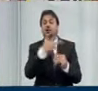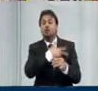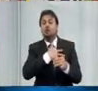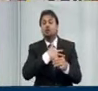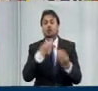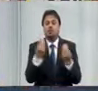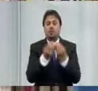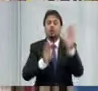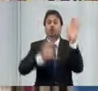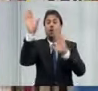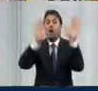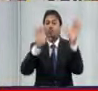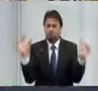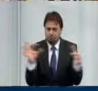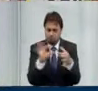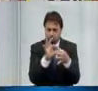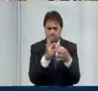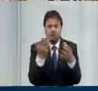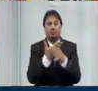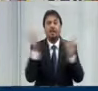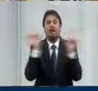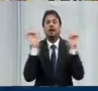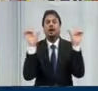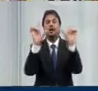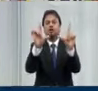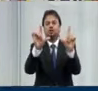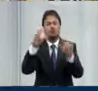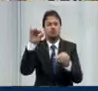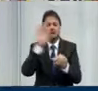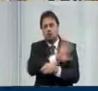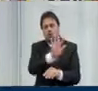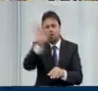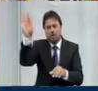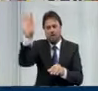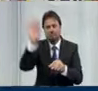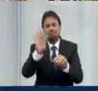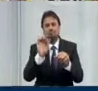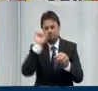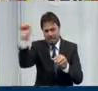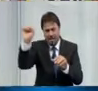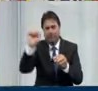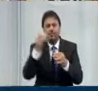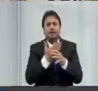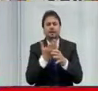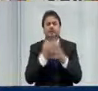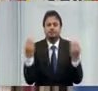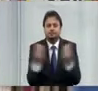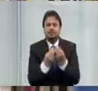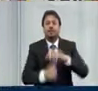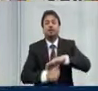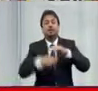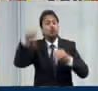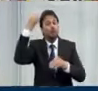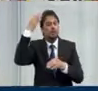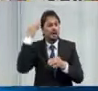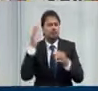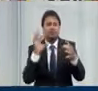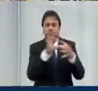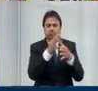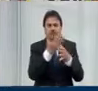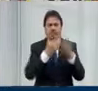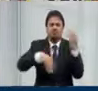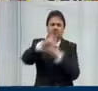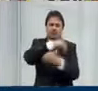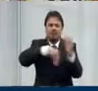التنفيذية والتشريعية وكذا اللجنة البرلمانية التي ذهبت حتى مع رئاسة الوزراء للوصول إلى عملية